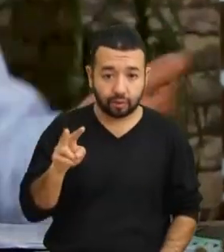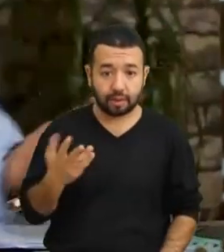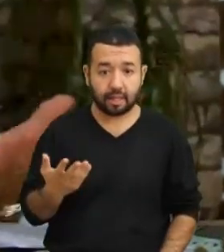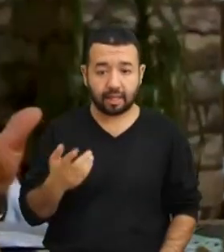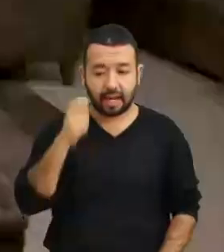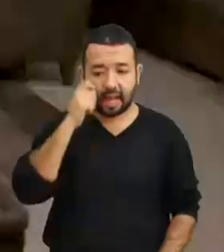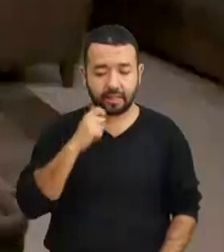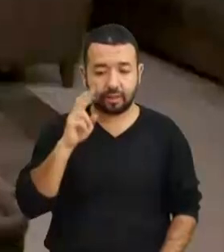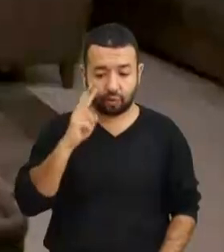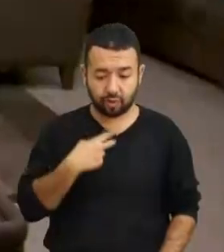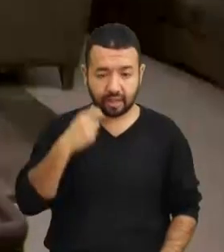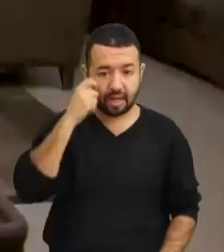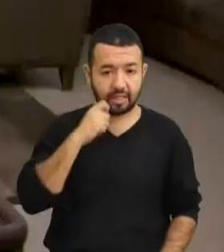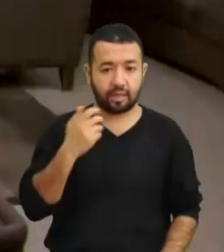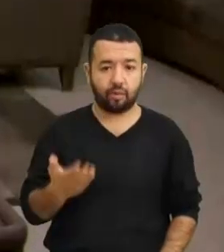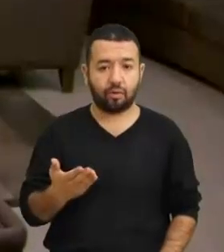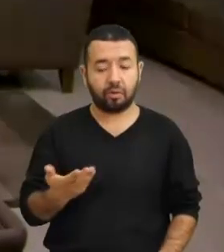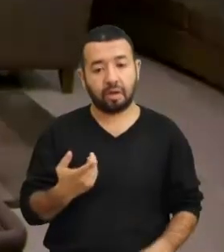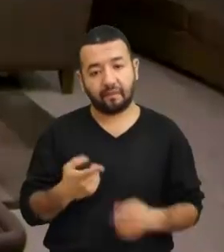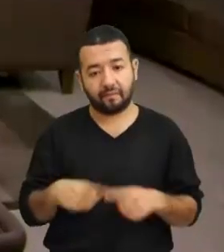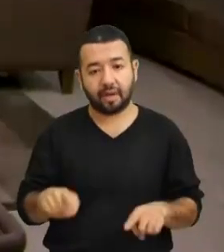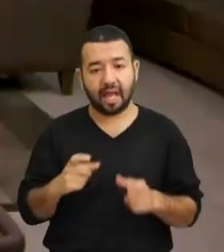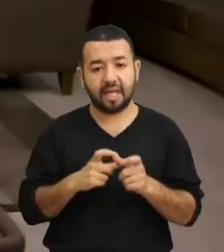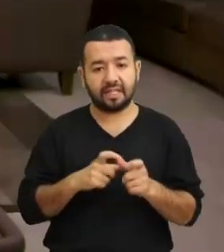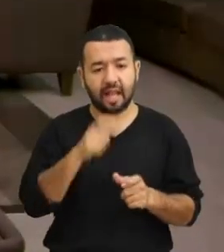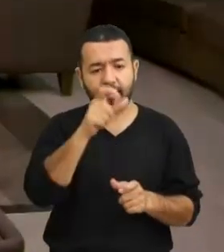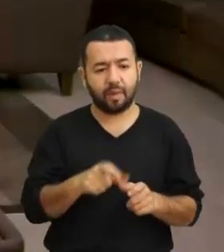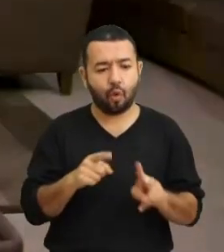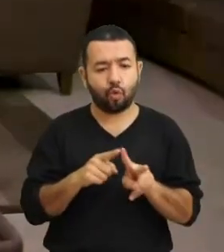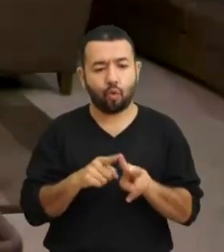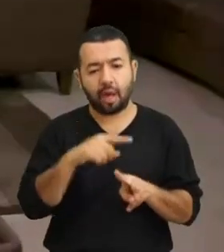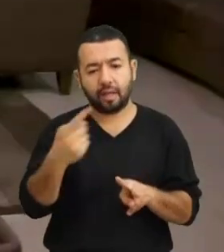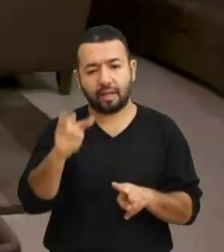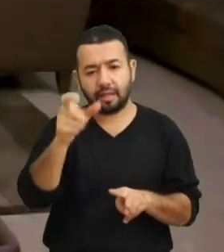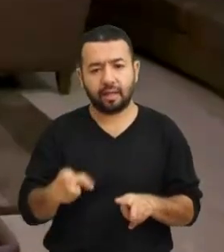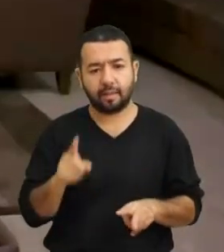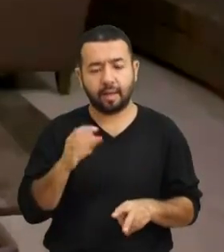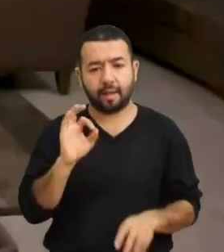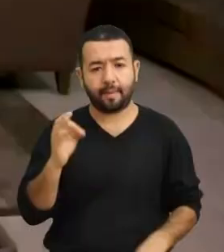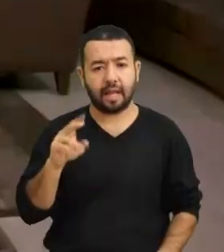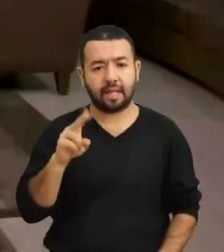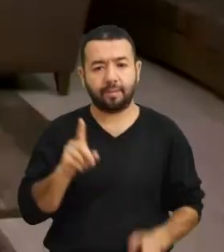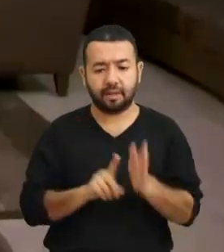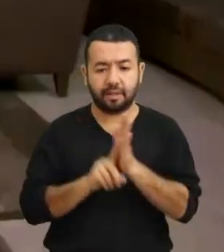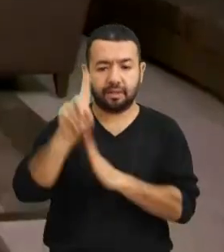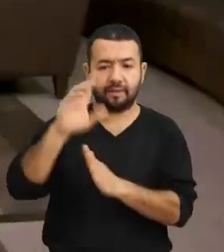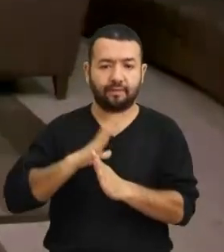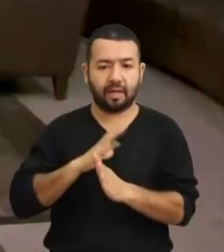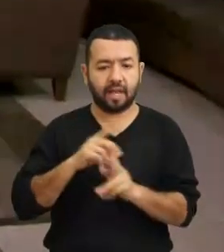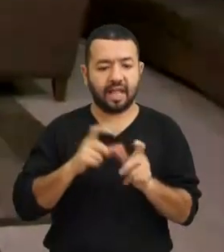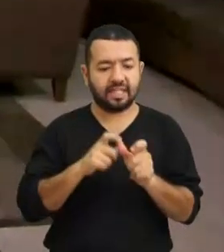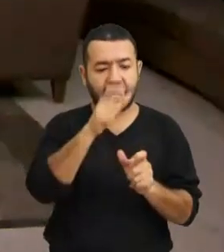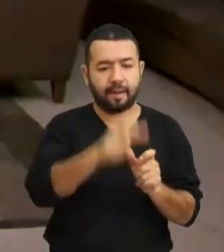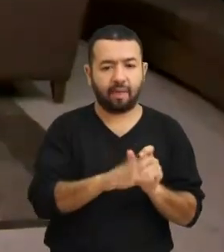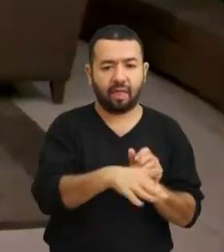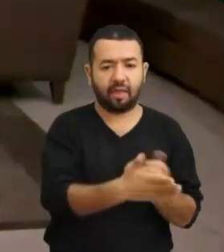bir rezalet. Ayrıca Sarp'ın yanında o Nurhan denen herif bir pırlanta gibi parlamaya devam ediyor. Ne